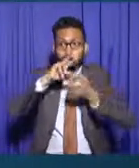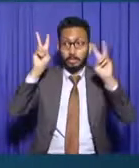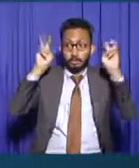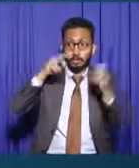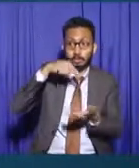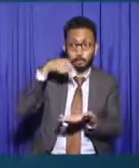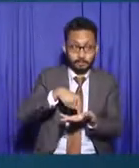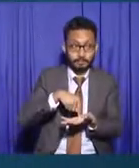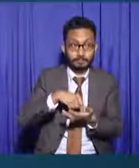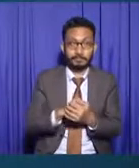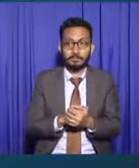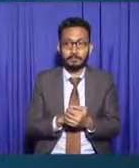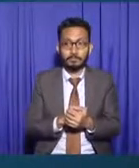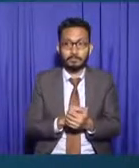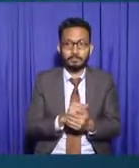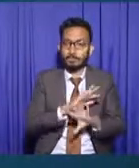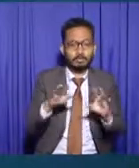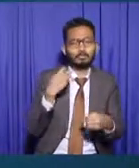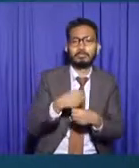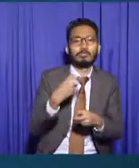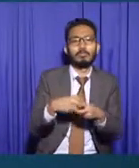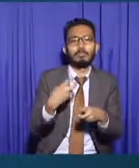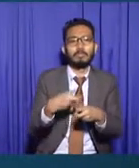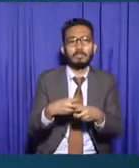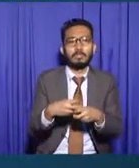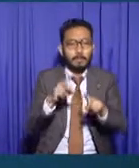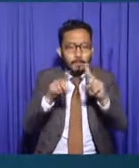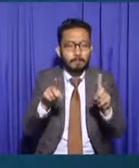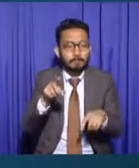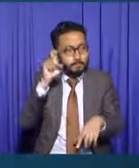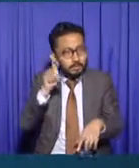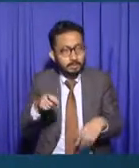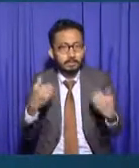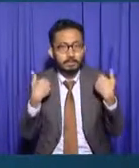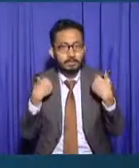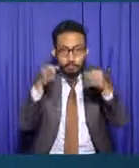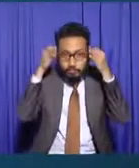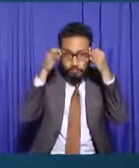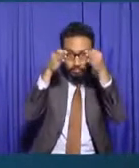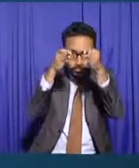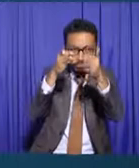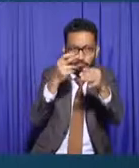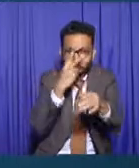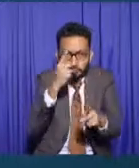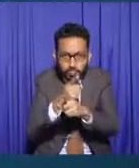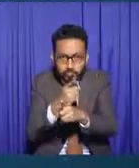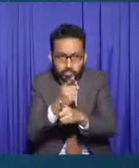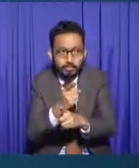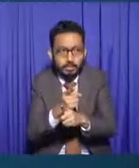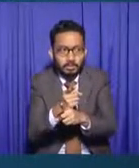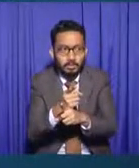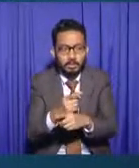menyuruh Kai tajuk ini tidak suka tetapi memerlukan sedikit perhatian dan